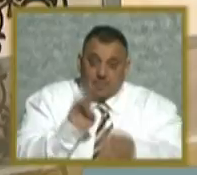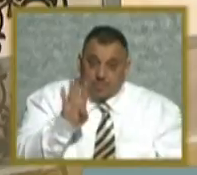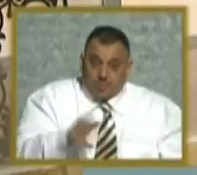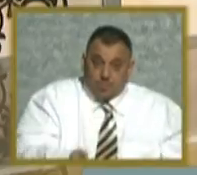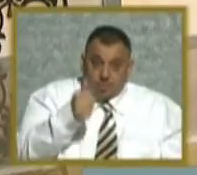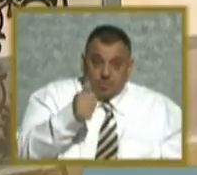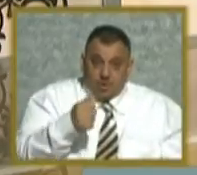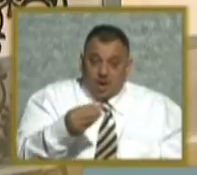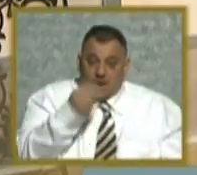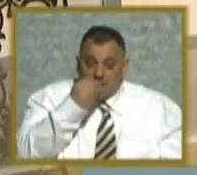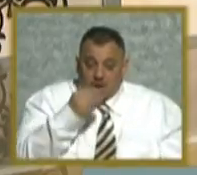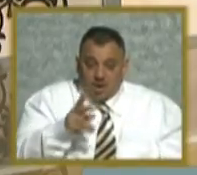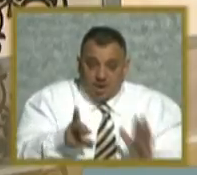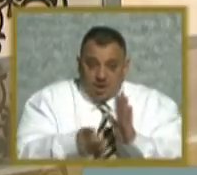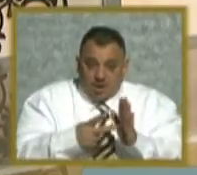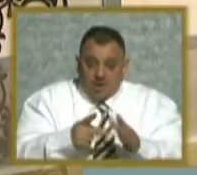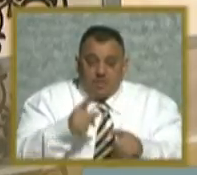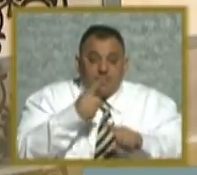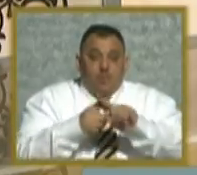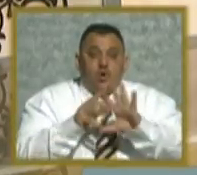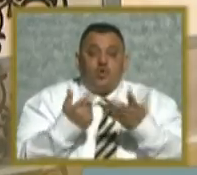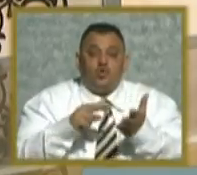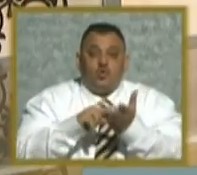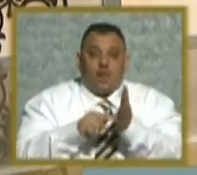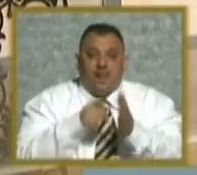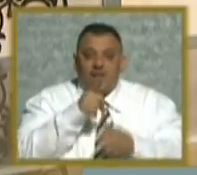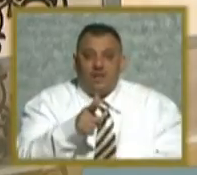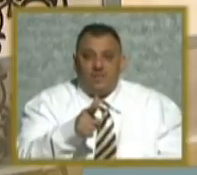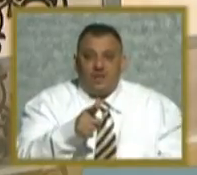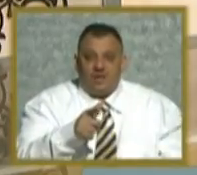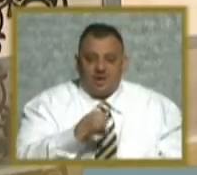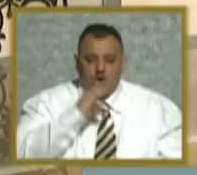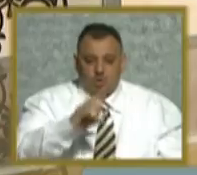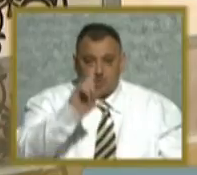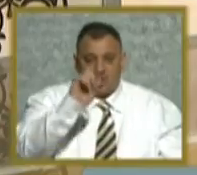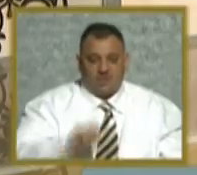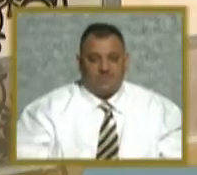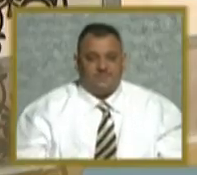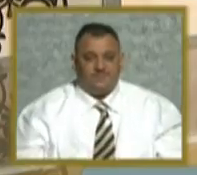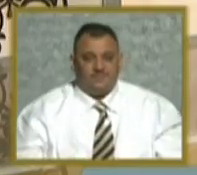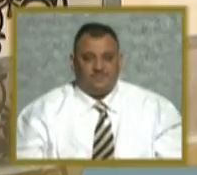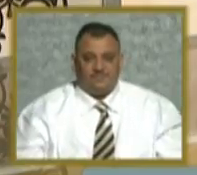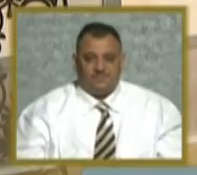يعني ياكل بروحه مثلا وما يفطرش معنا، ولا شو الحكم في الشيء هذا يا شيخ؟ طيب يا محمد، ابشر ان شاء الله.